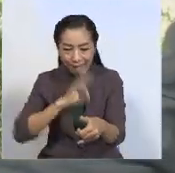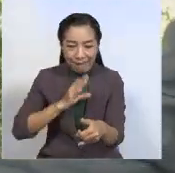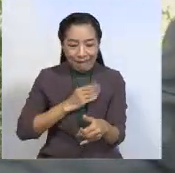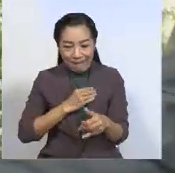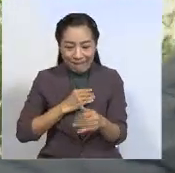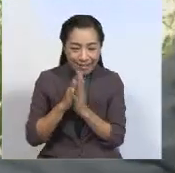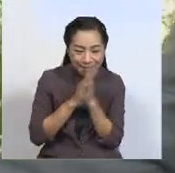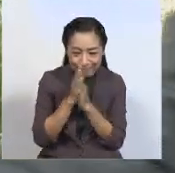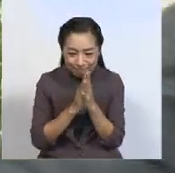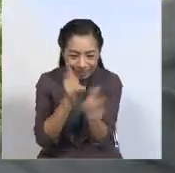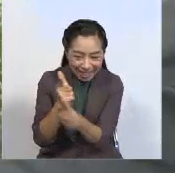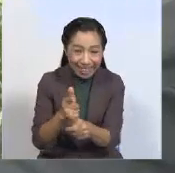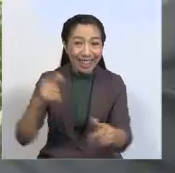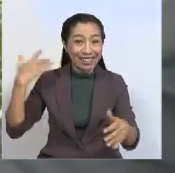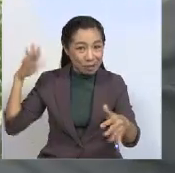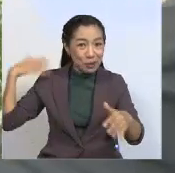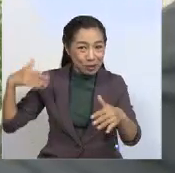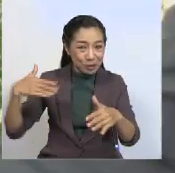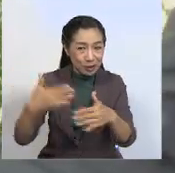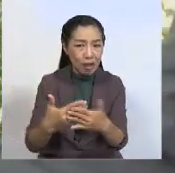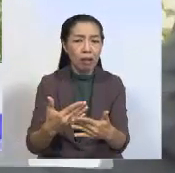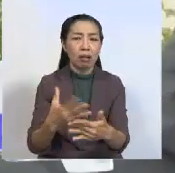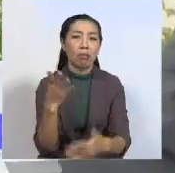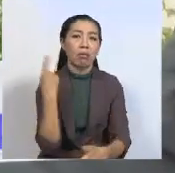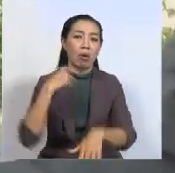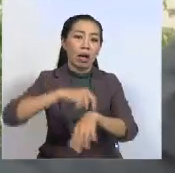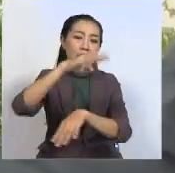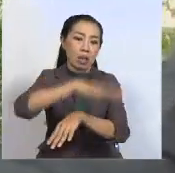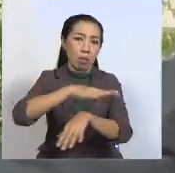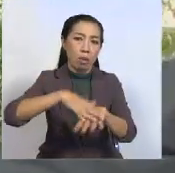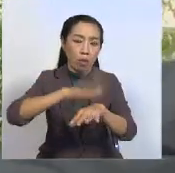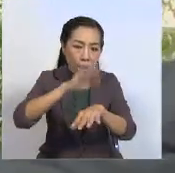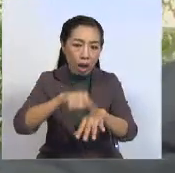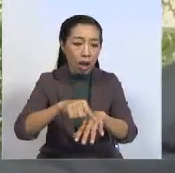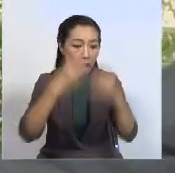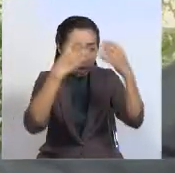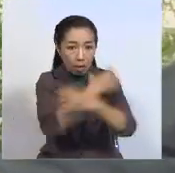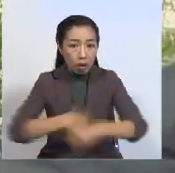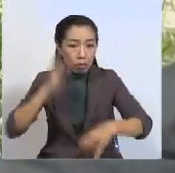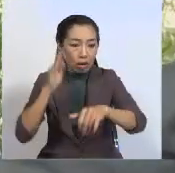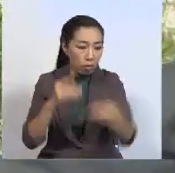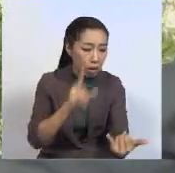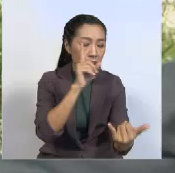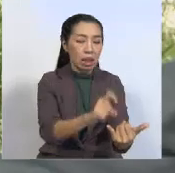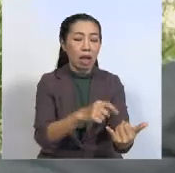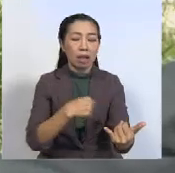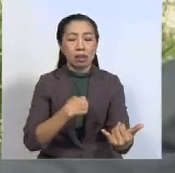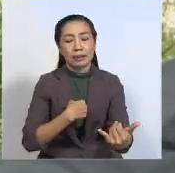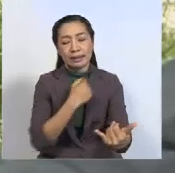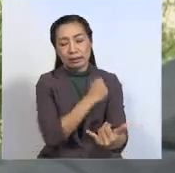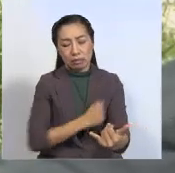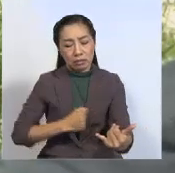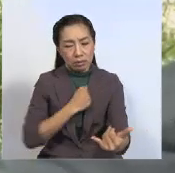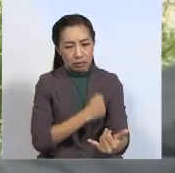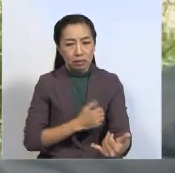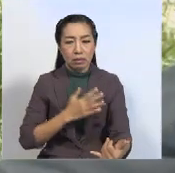นถึงเมื่อวาน 16:00 น.กว่าๆก็เสียใจอย่างสุดซึ้งครับแล้วก็อยากจะบอก